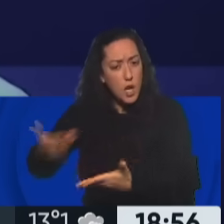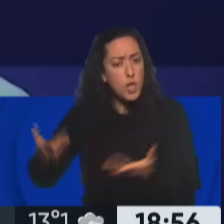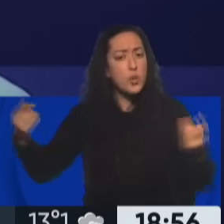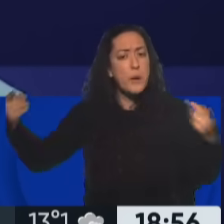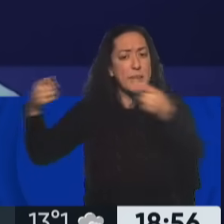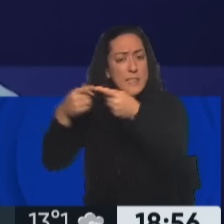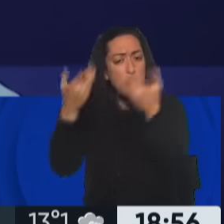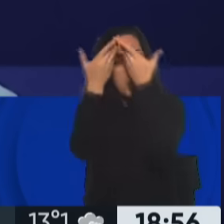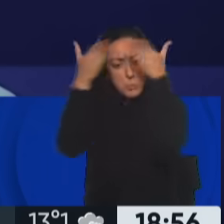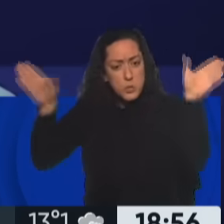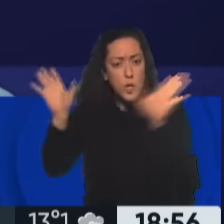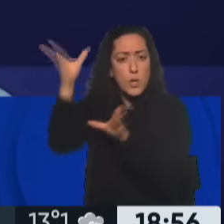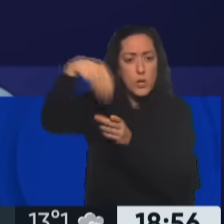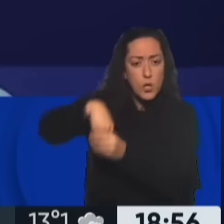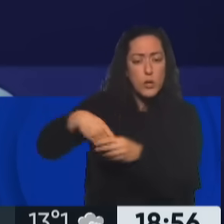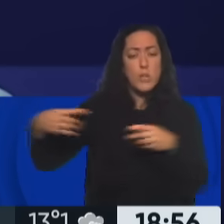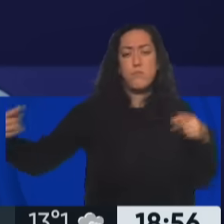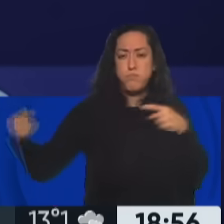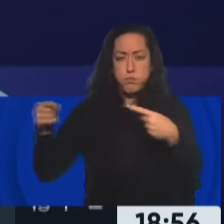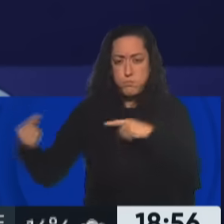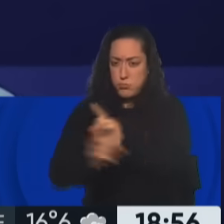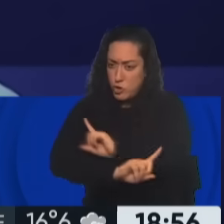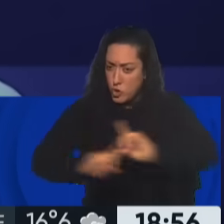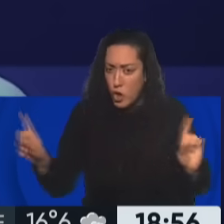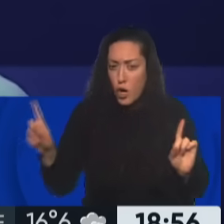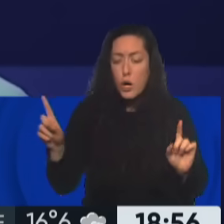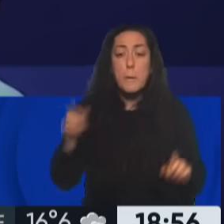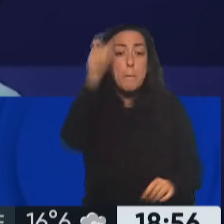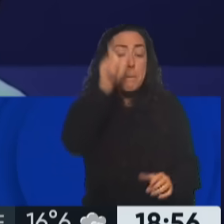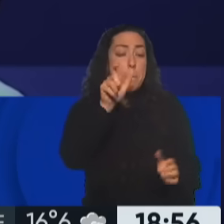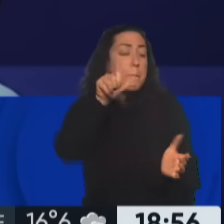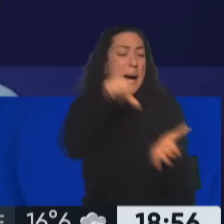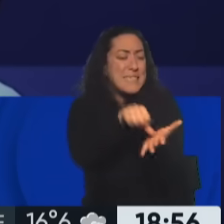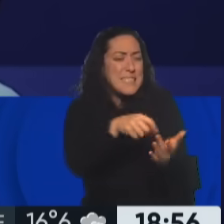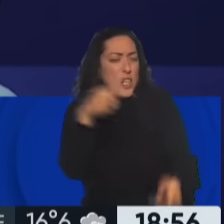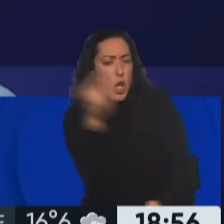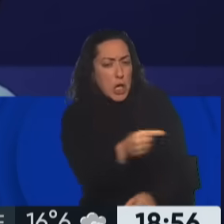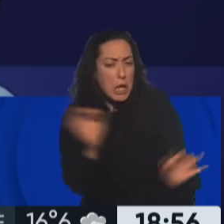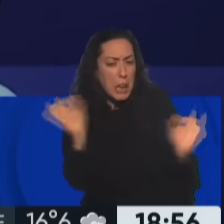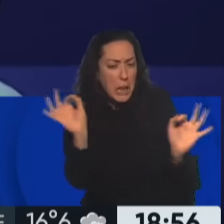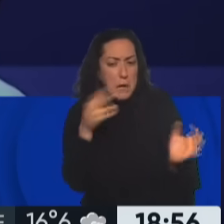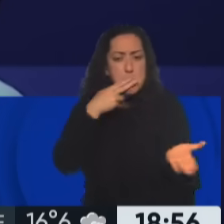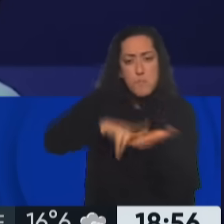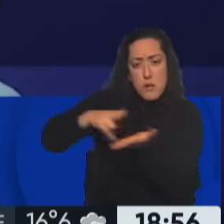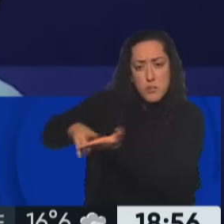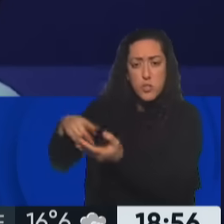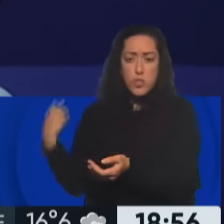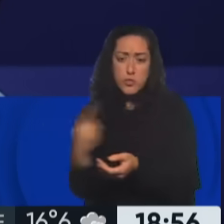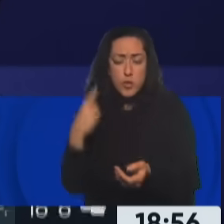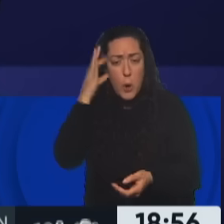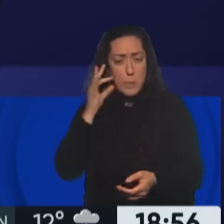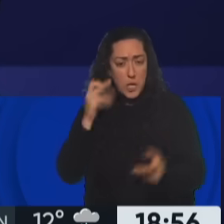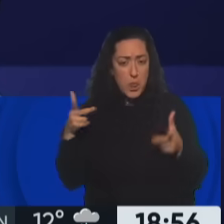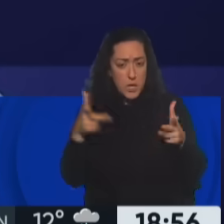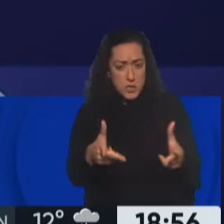共赢，不搞阵营对抗，不针对任何国家。关于加征关税，中方已经多次阐明了立场：贸